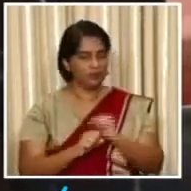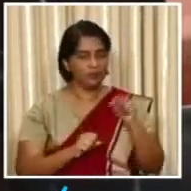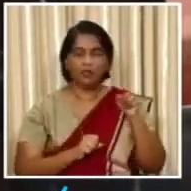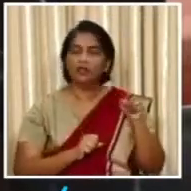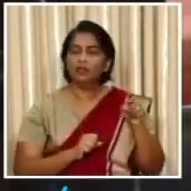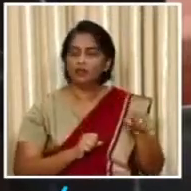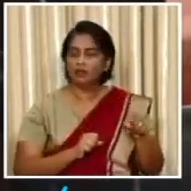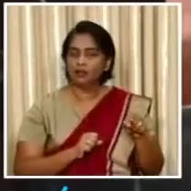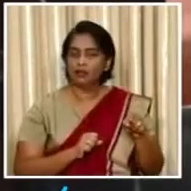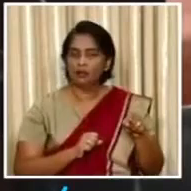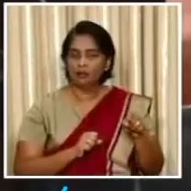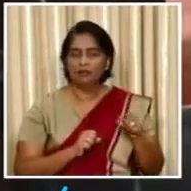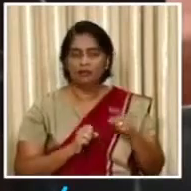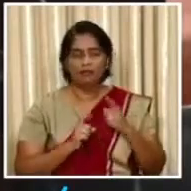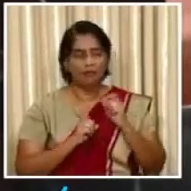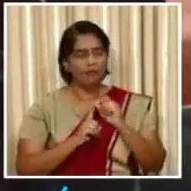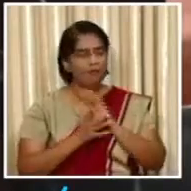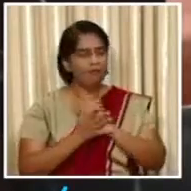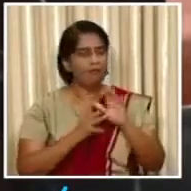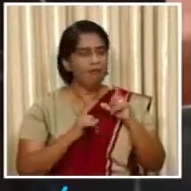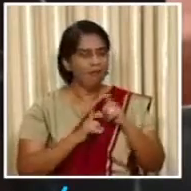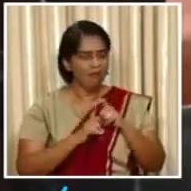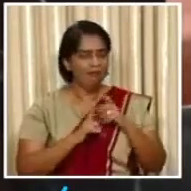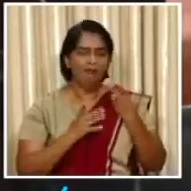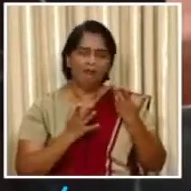நிராகரிக்கப்பட்டிருக்கின்றார்கள். இலங்கை அதிபர் சேவை தர மூன்றிற்கு